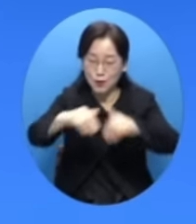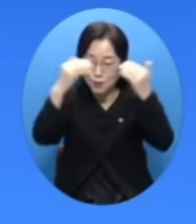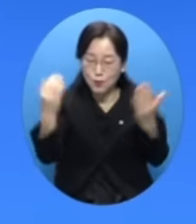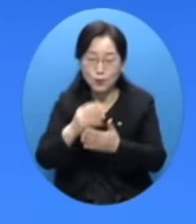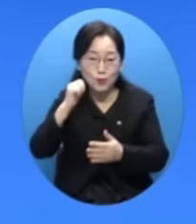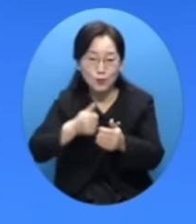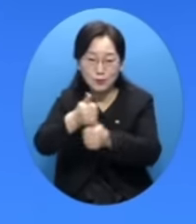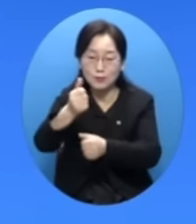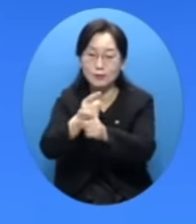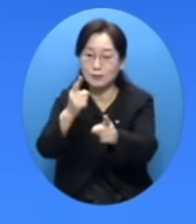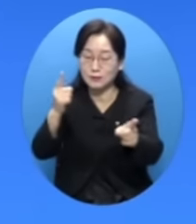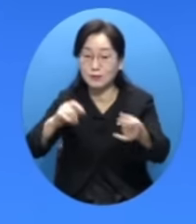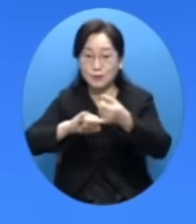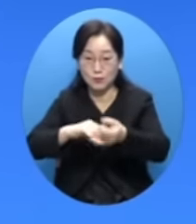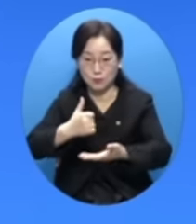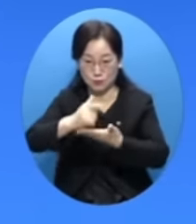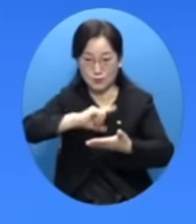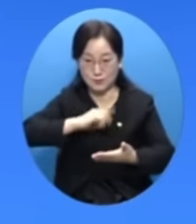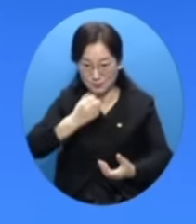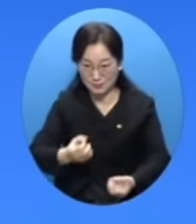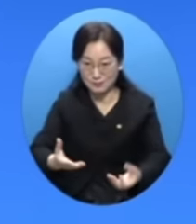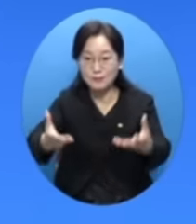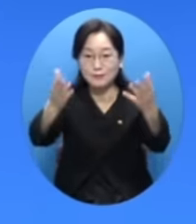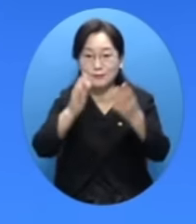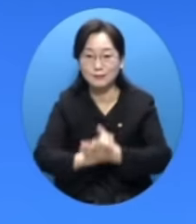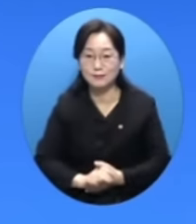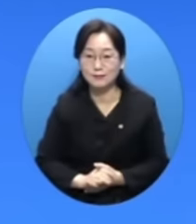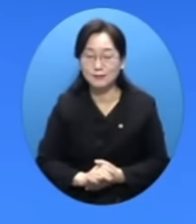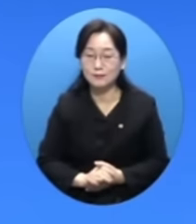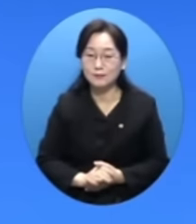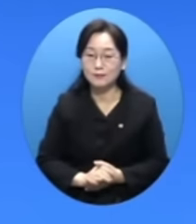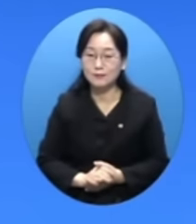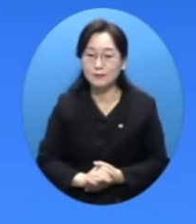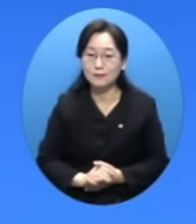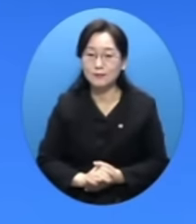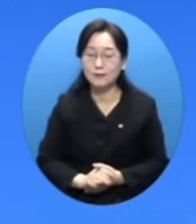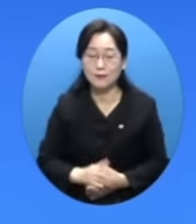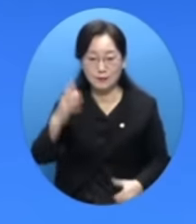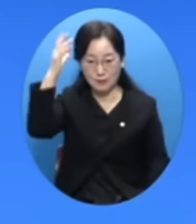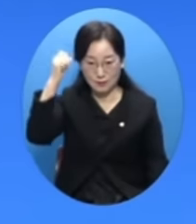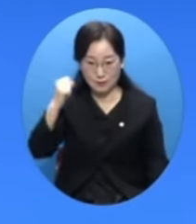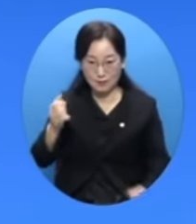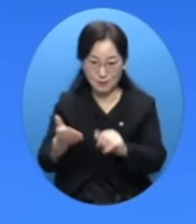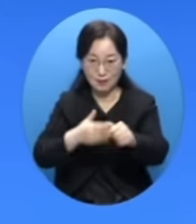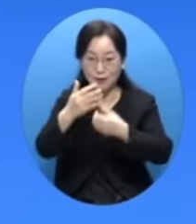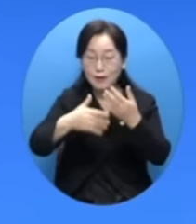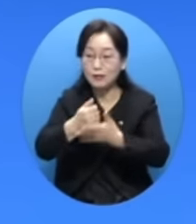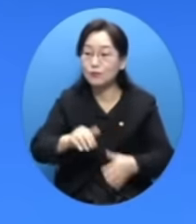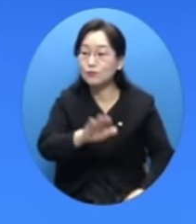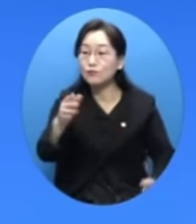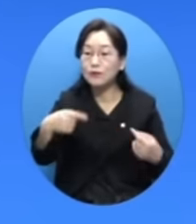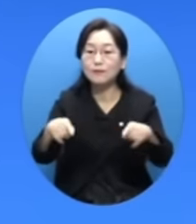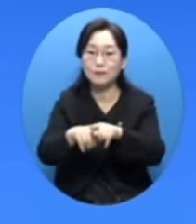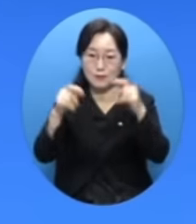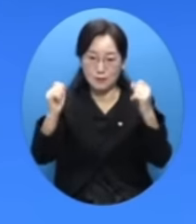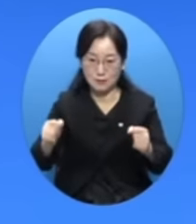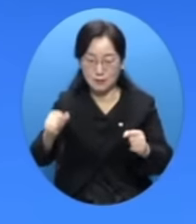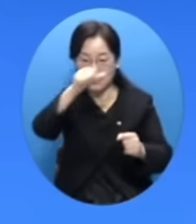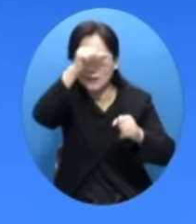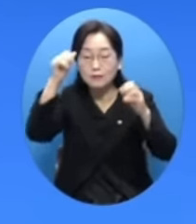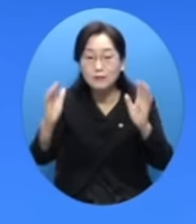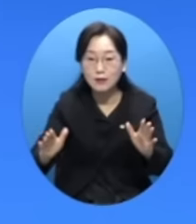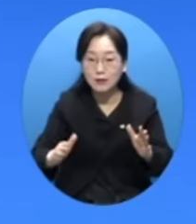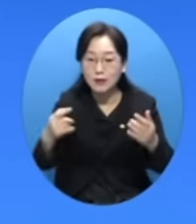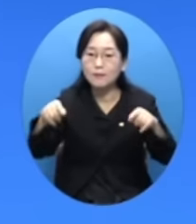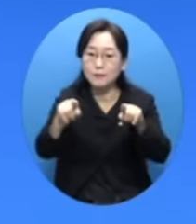이겨내고 승리하는 여러분 모두가 되기를 주님으로 축원합니다. 기억하시기 바랍니다. 하나님이 우리와 함께 하십니다. 한평생 우리와